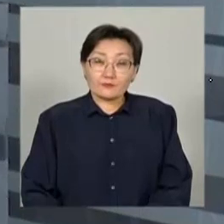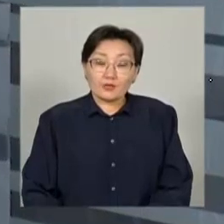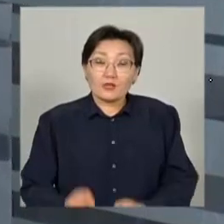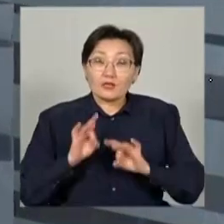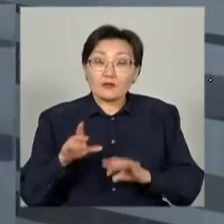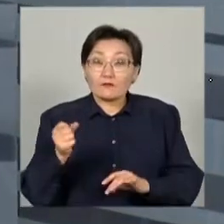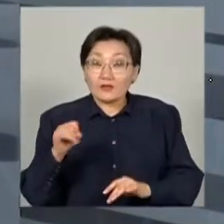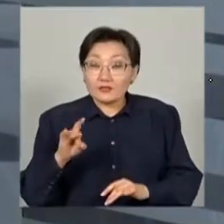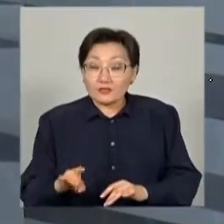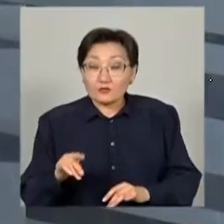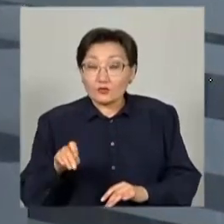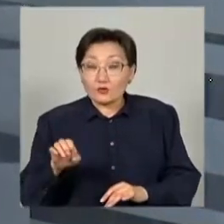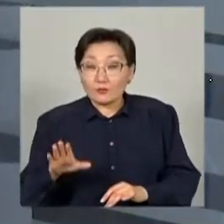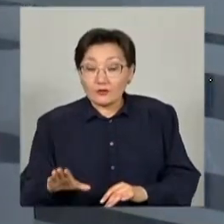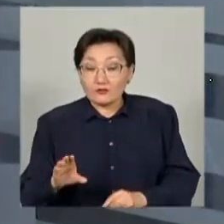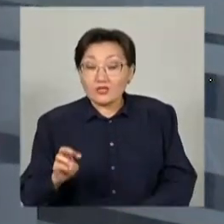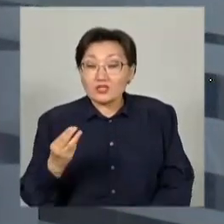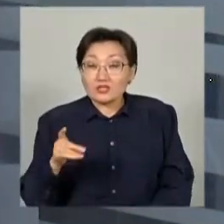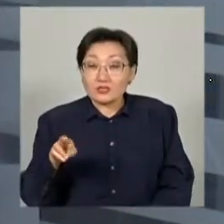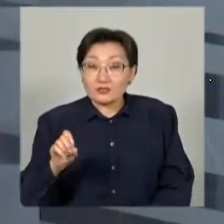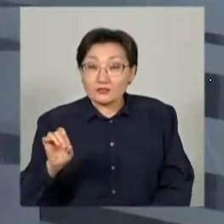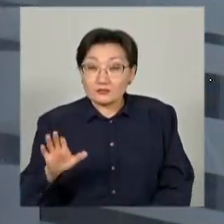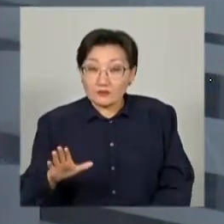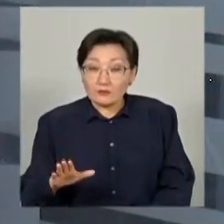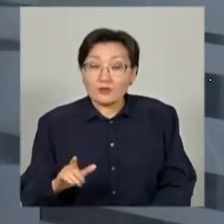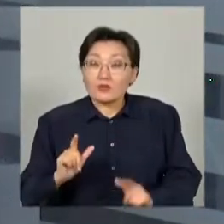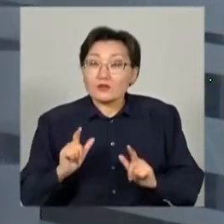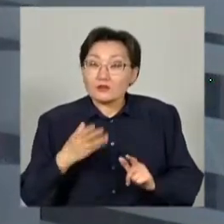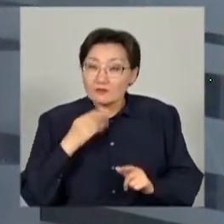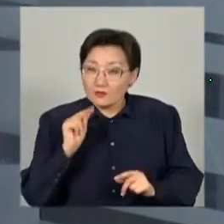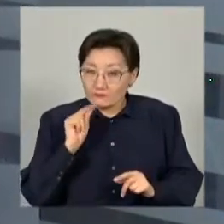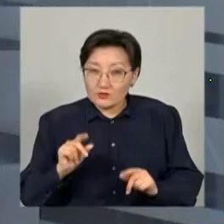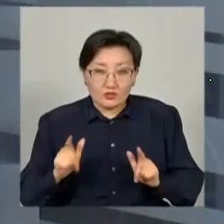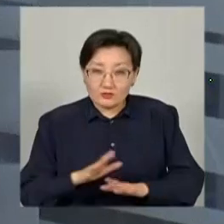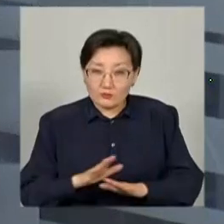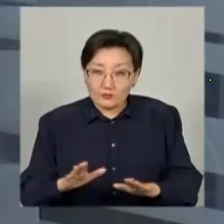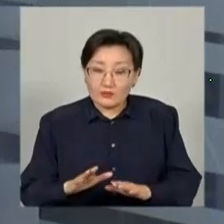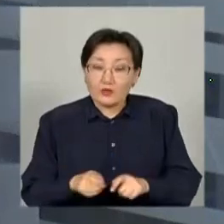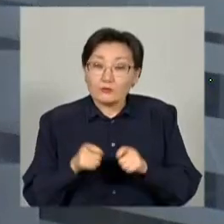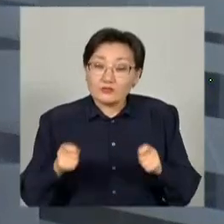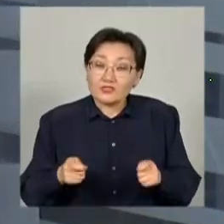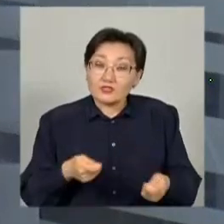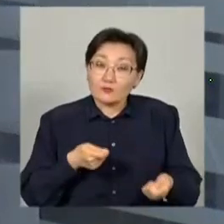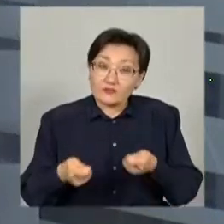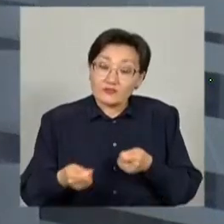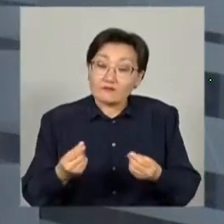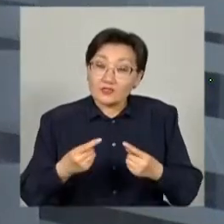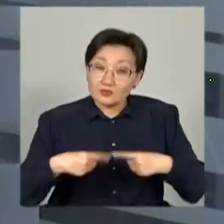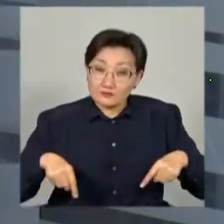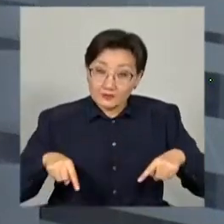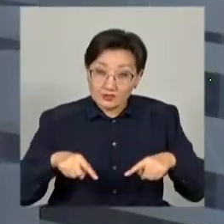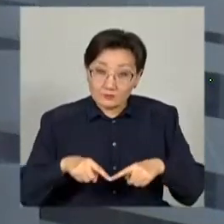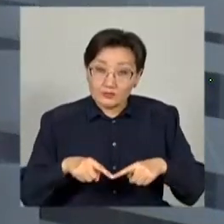Известные вайнеры Мейржан Турибаев и Мейрхан Шарниязов не признали свою вину. Их обвиняют в создании и организации финансовой